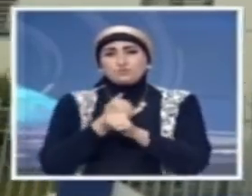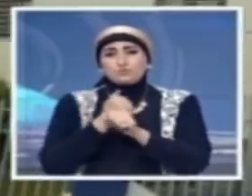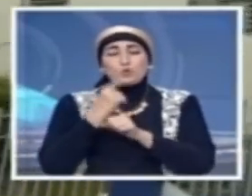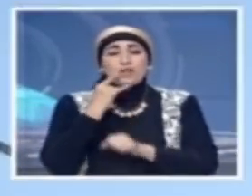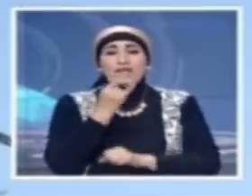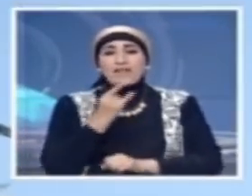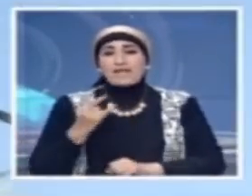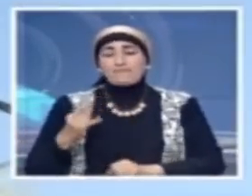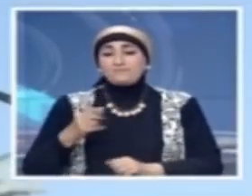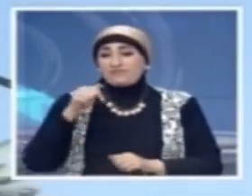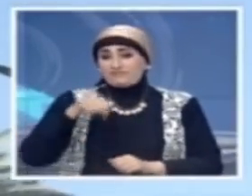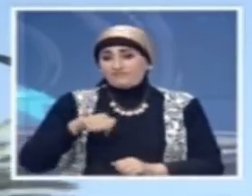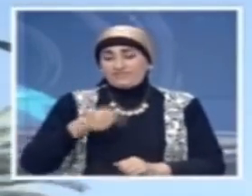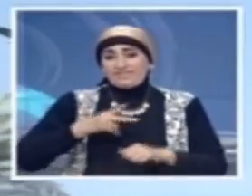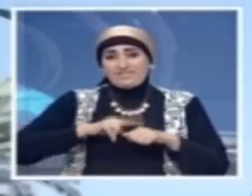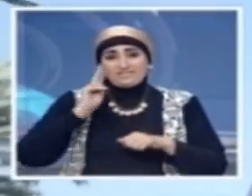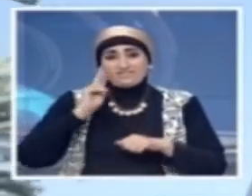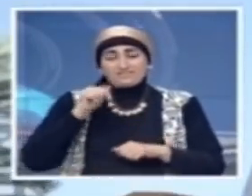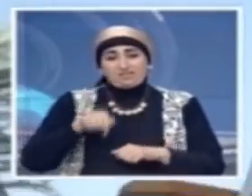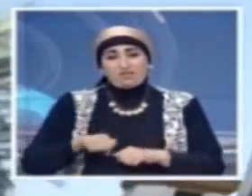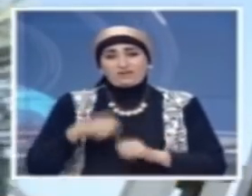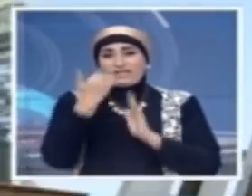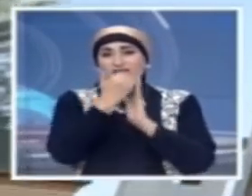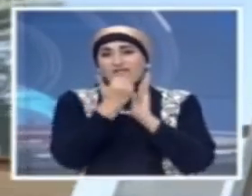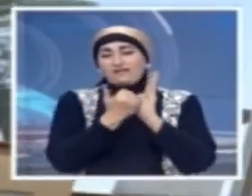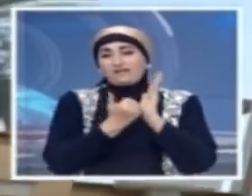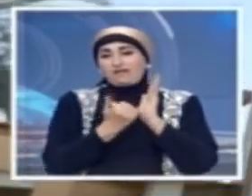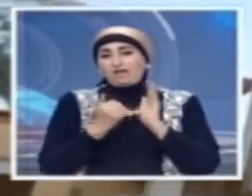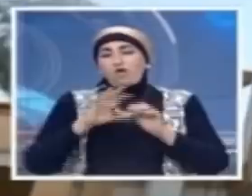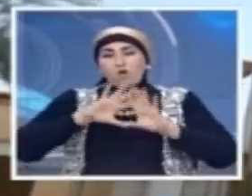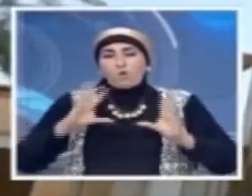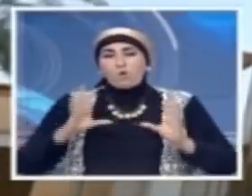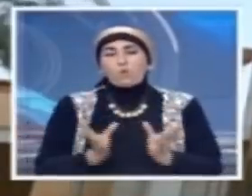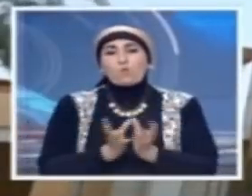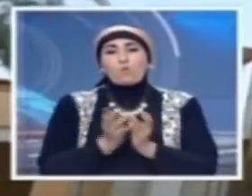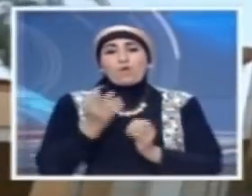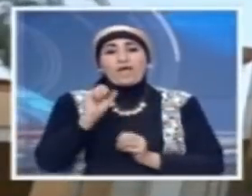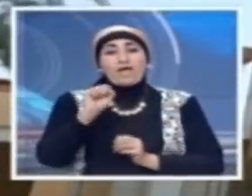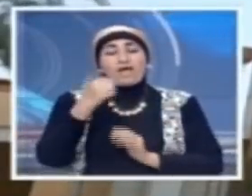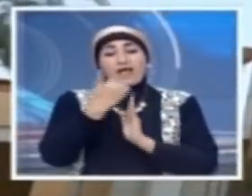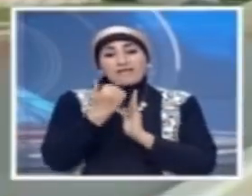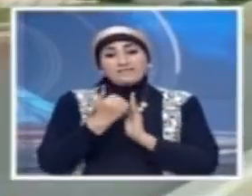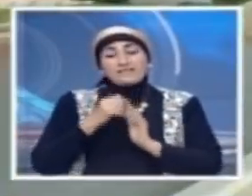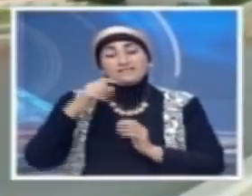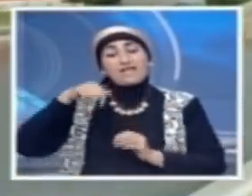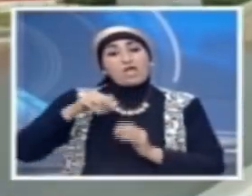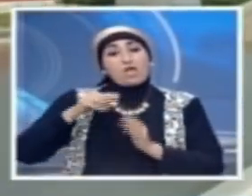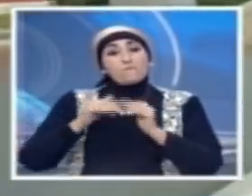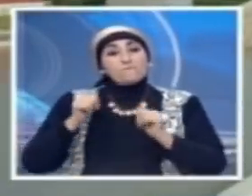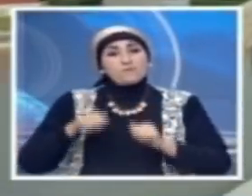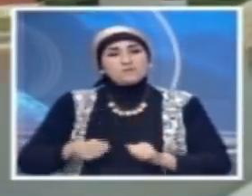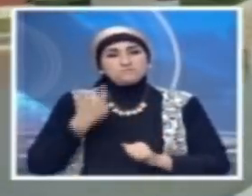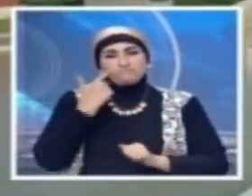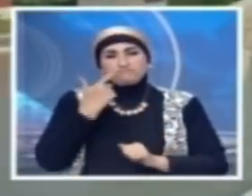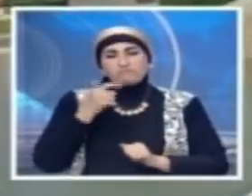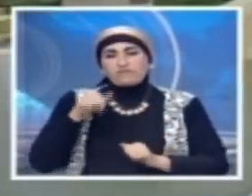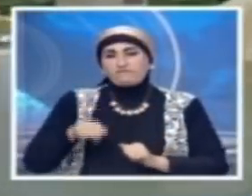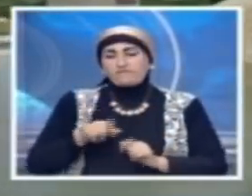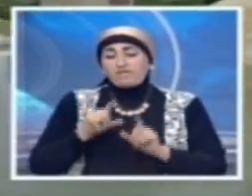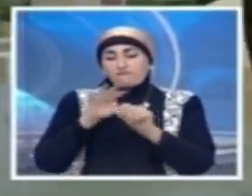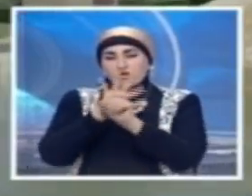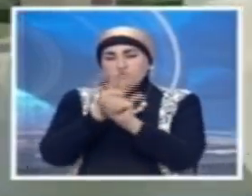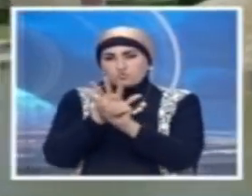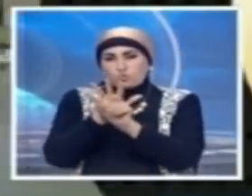الأمنية. ففي إطار تنفيذ إجراءات الخطة الشاملة التي أعدتها الدولة للحد من انتشار فيروس